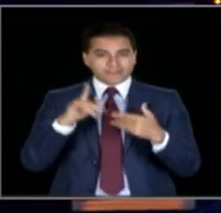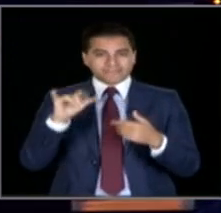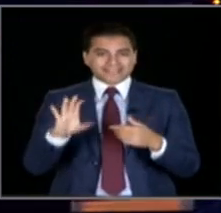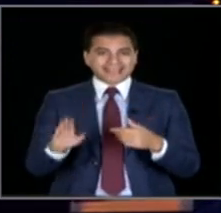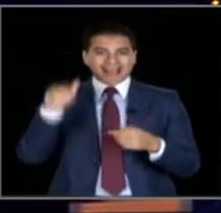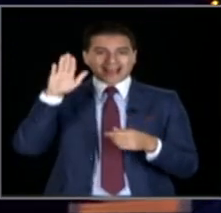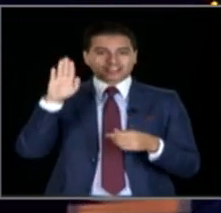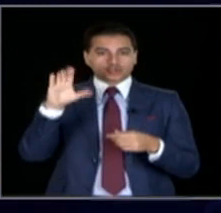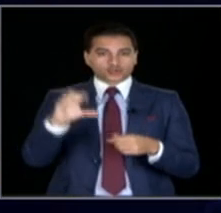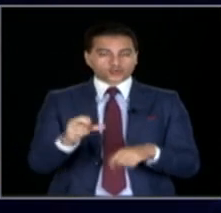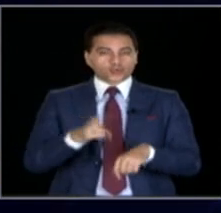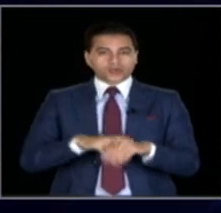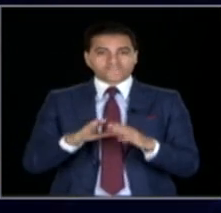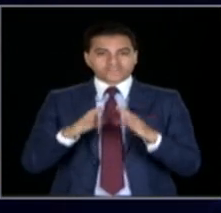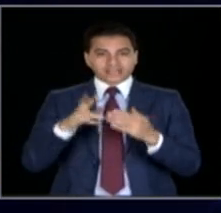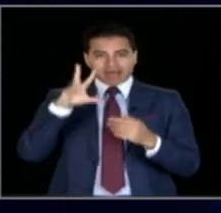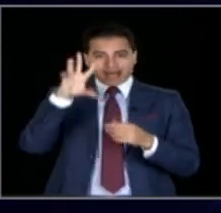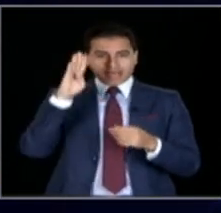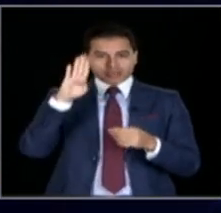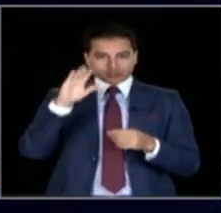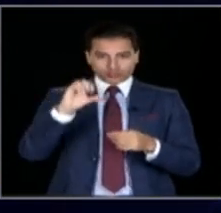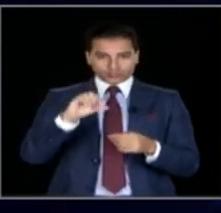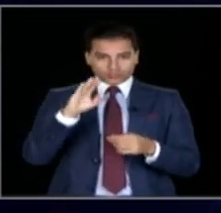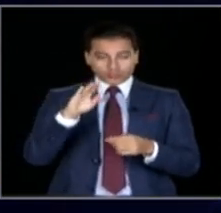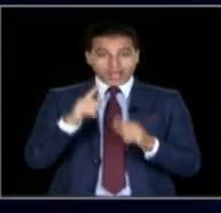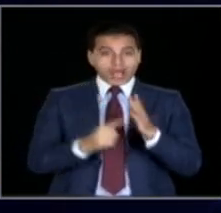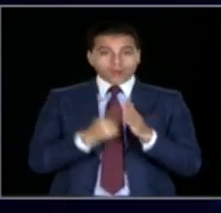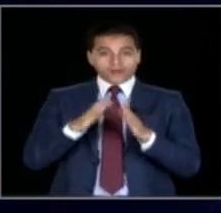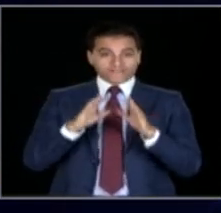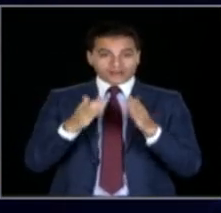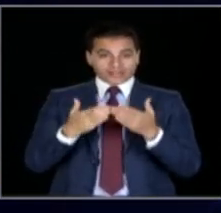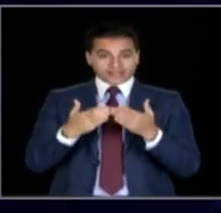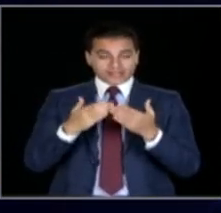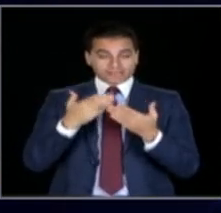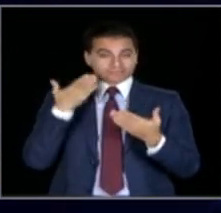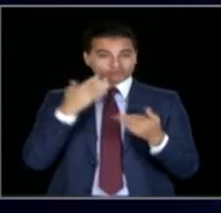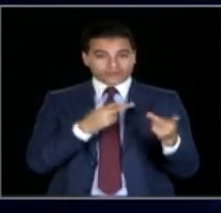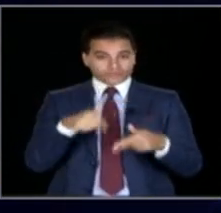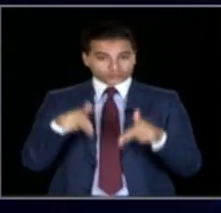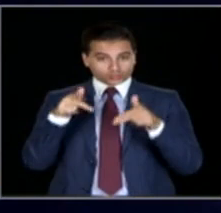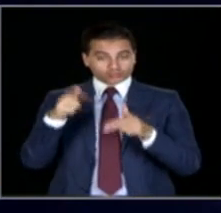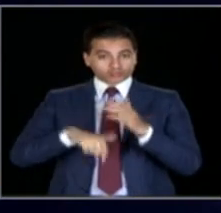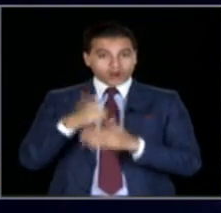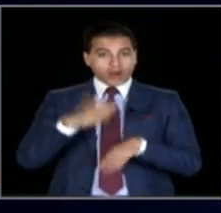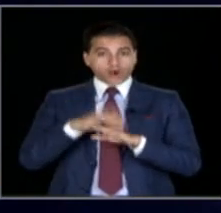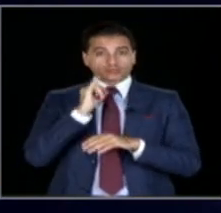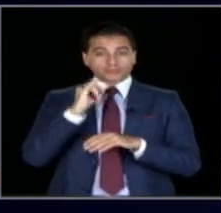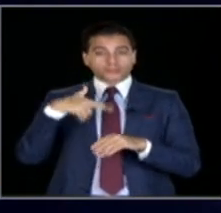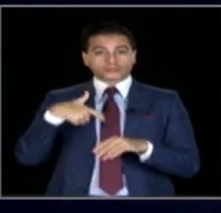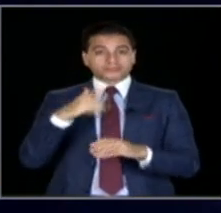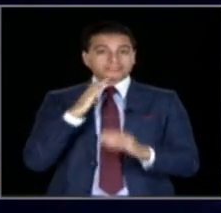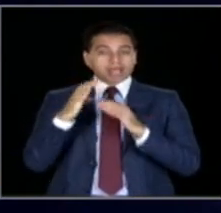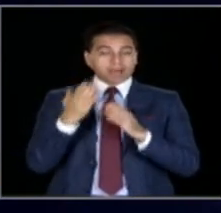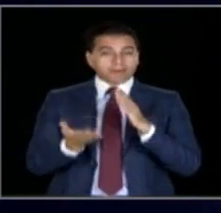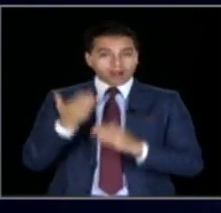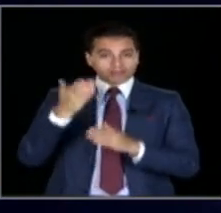وفريق الهكسوس. أول فريق مشرفنا في الاستوديو حصلوا على 560 نقطة إجابات صحيحة. نحيي